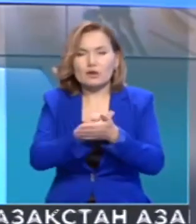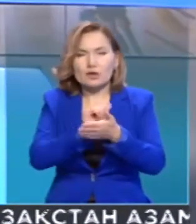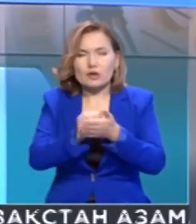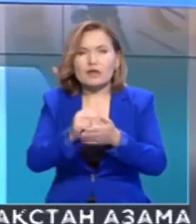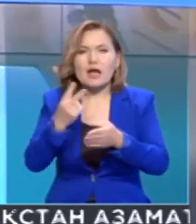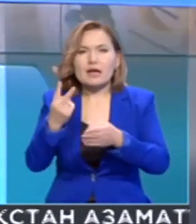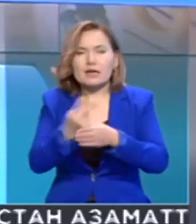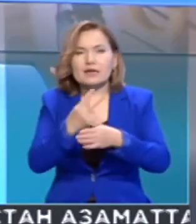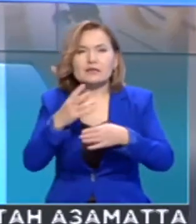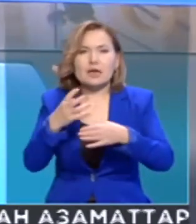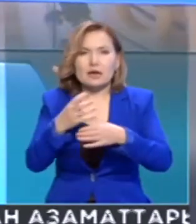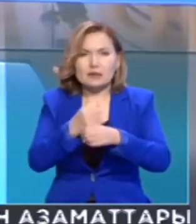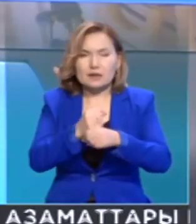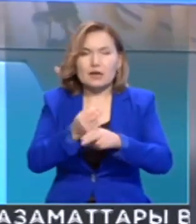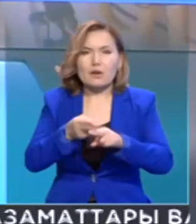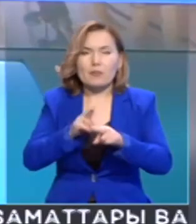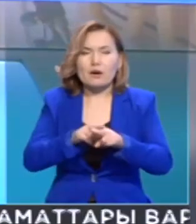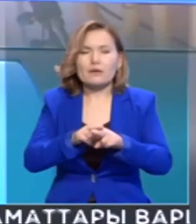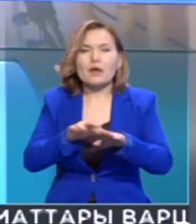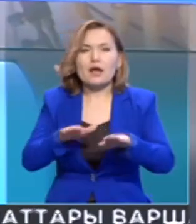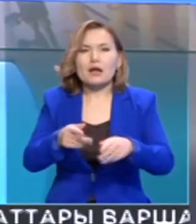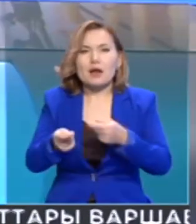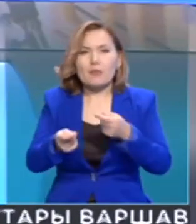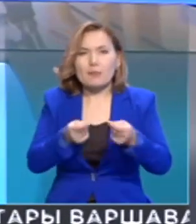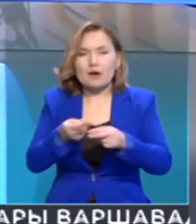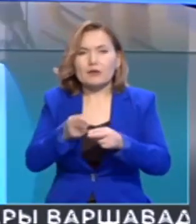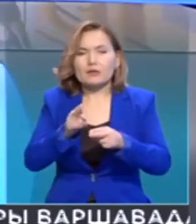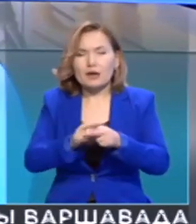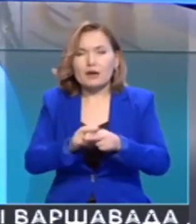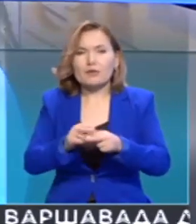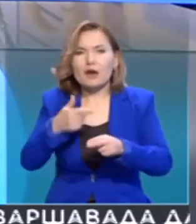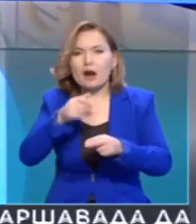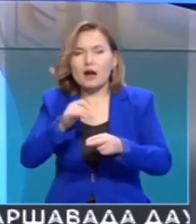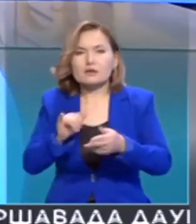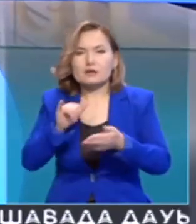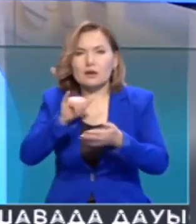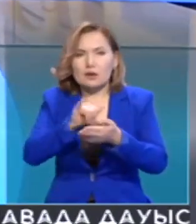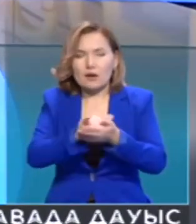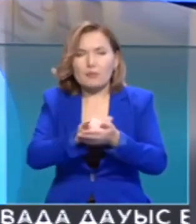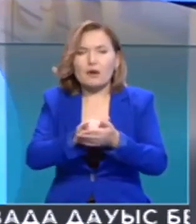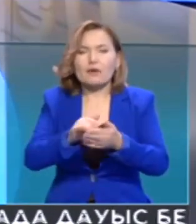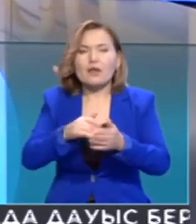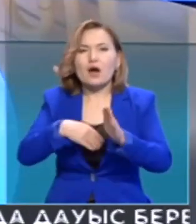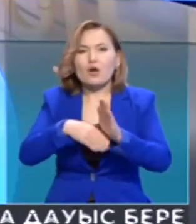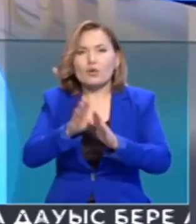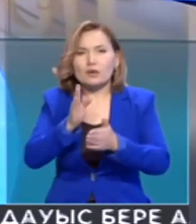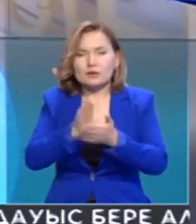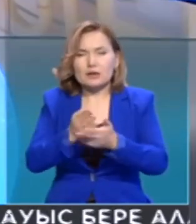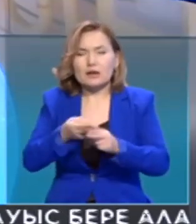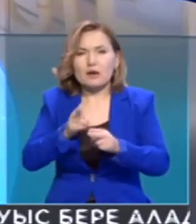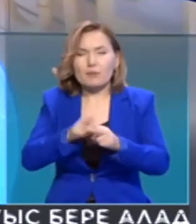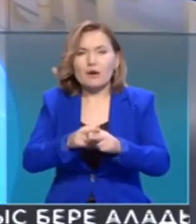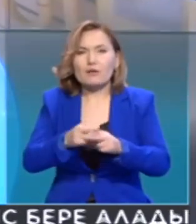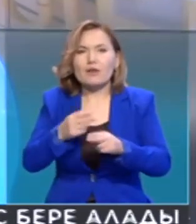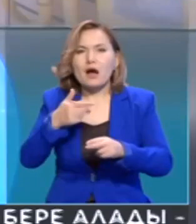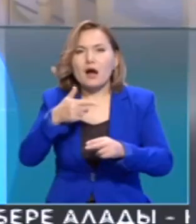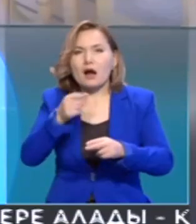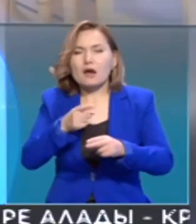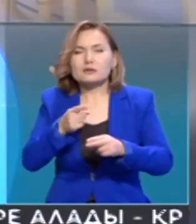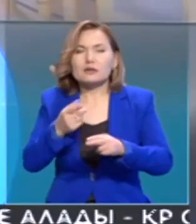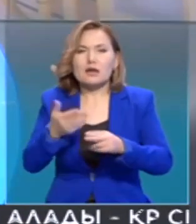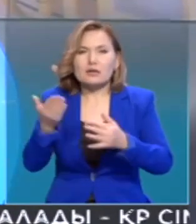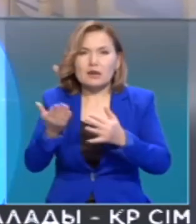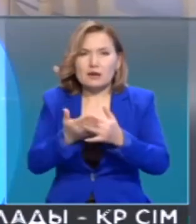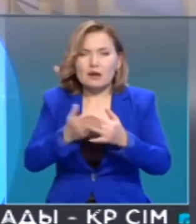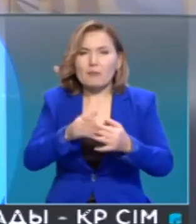есе қысқарған. Ал жергілікті әкімдік пен таратушы оператор тарапынан берілетін жеңілдіктер тұрғындар үшін табиғи газды қолжетімді етті.